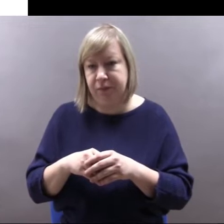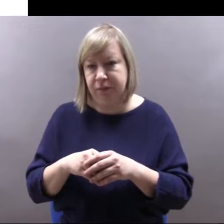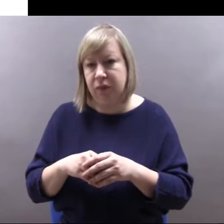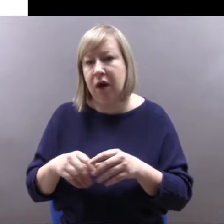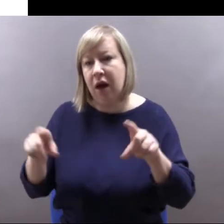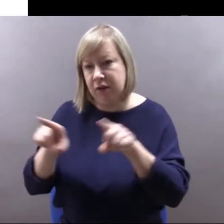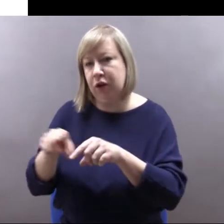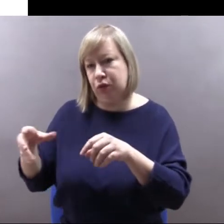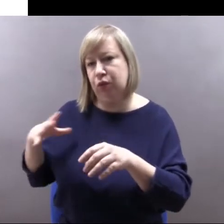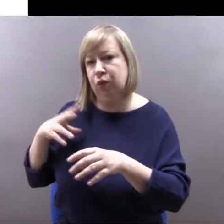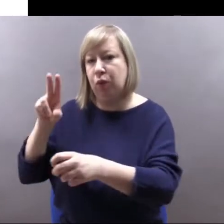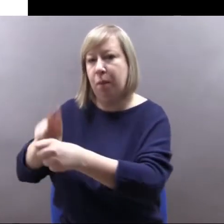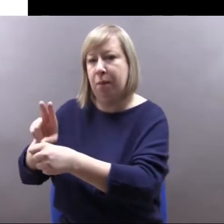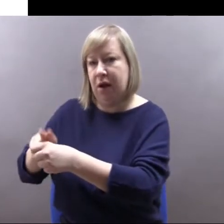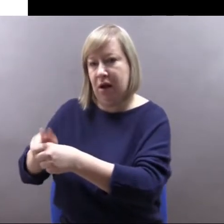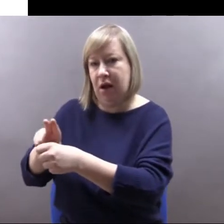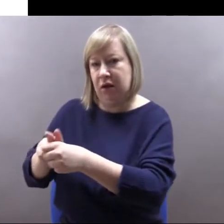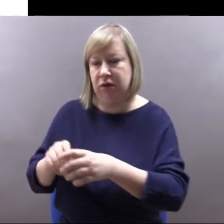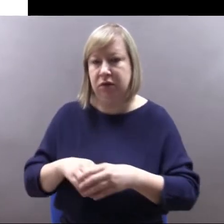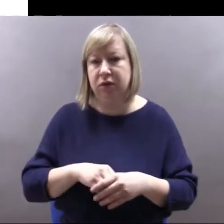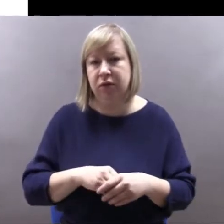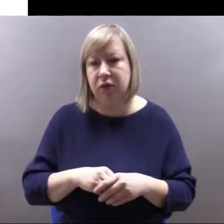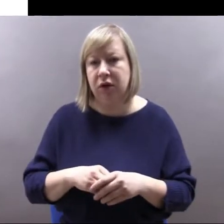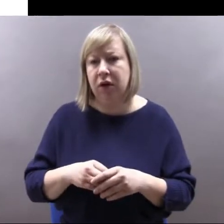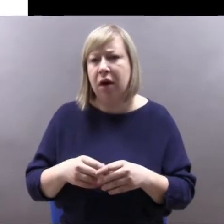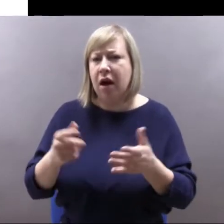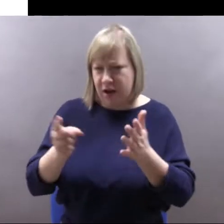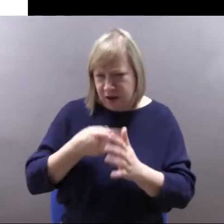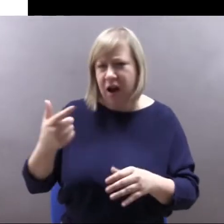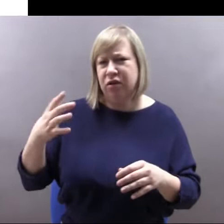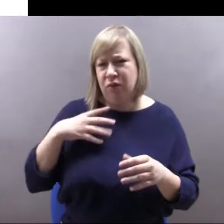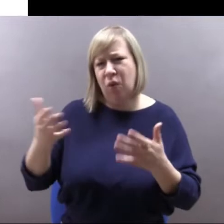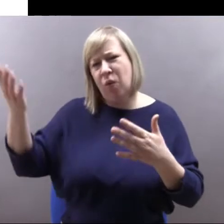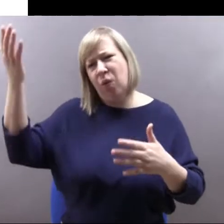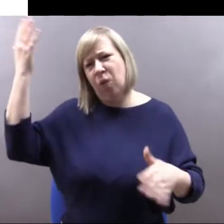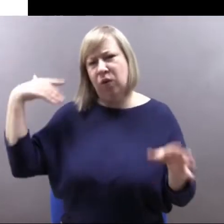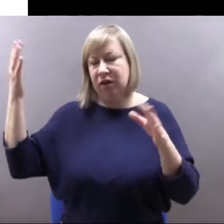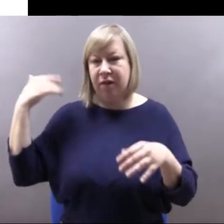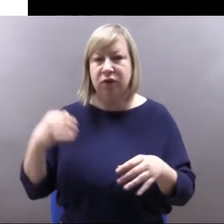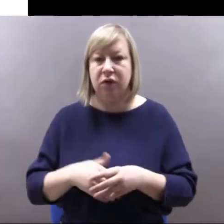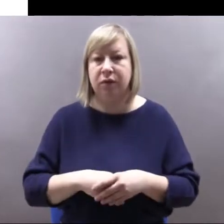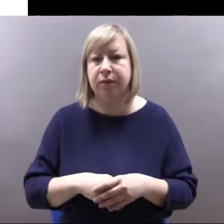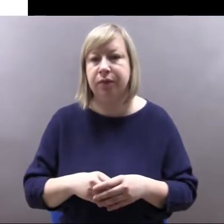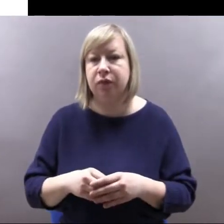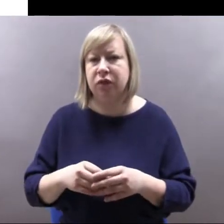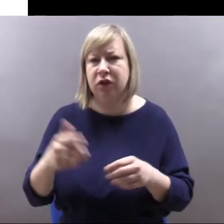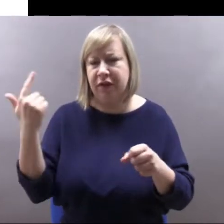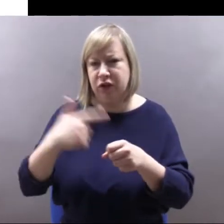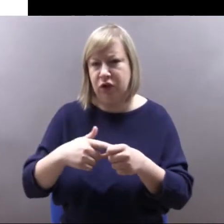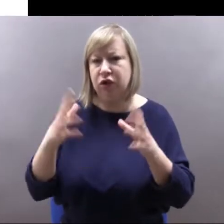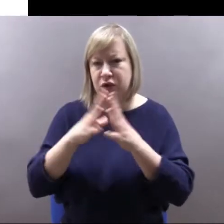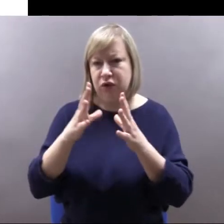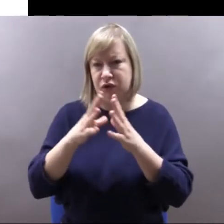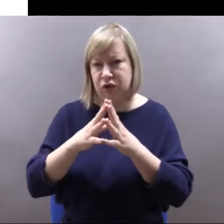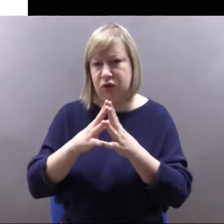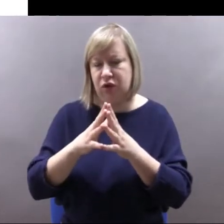2010 roku, no to ten widok był naprawdę straszny, jak z horroru. Było ciemno, było pełno pajęczyn, nie